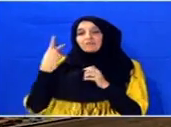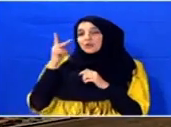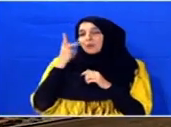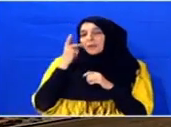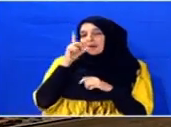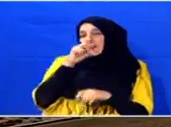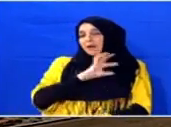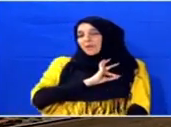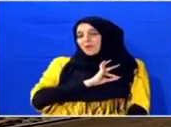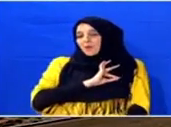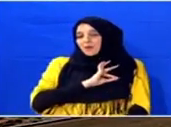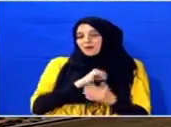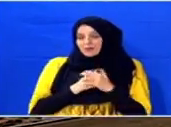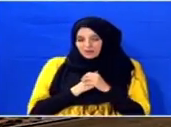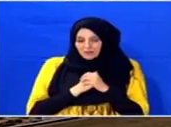الله يرحمها